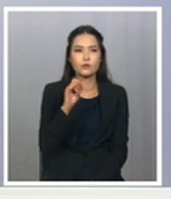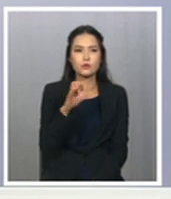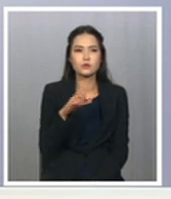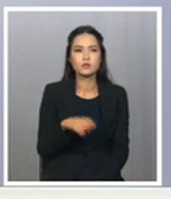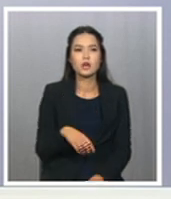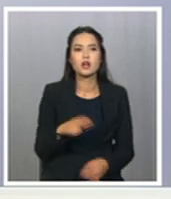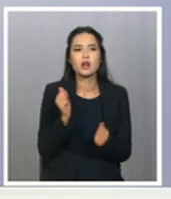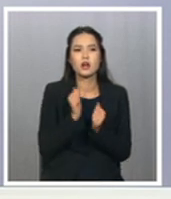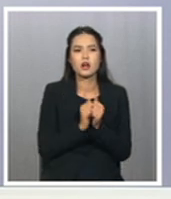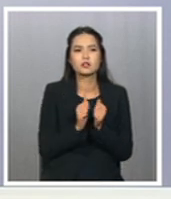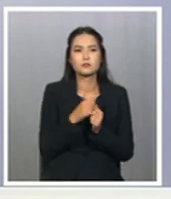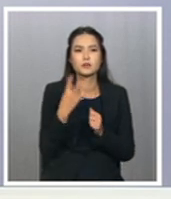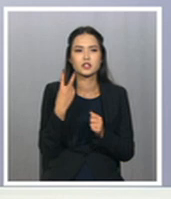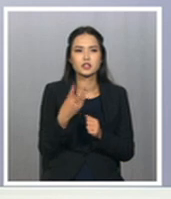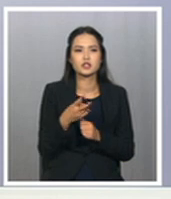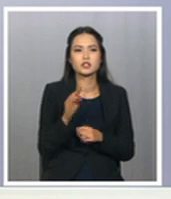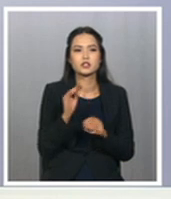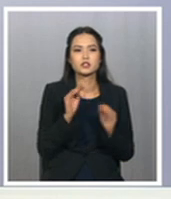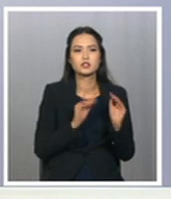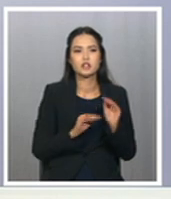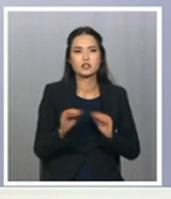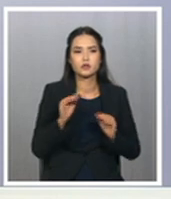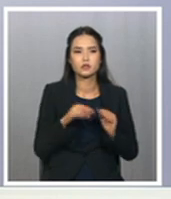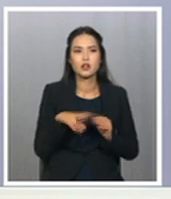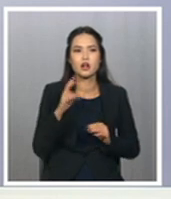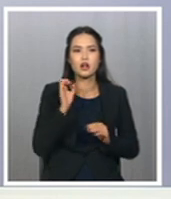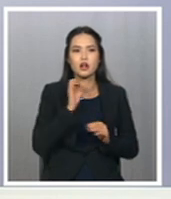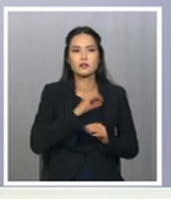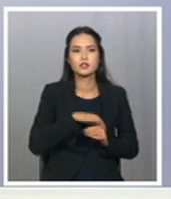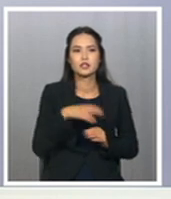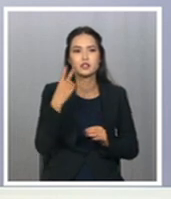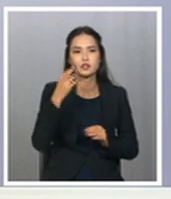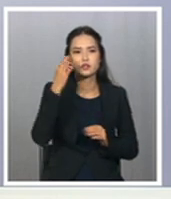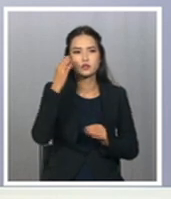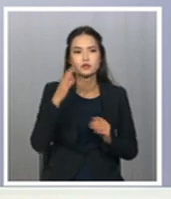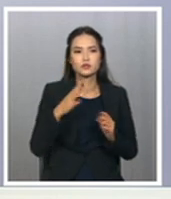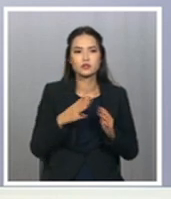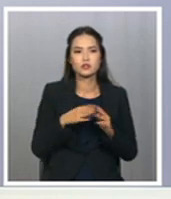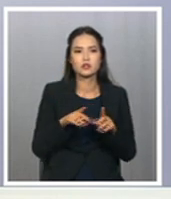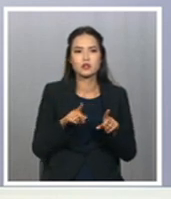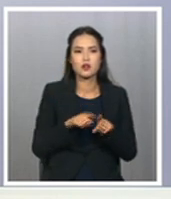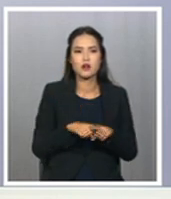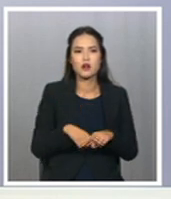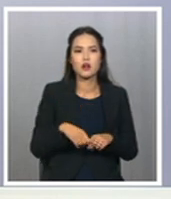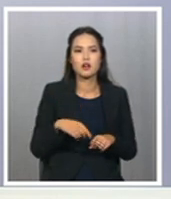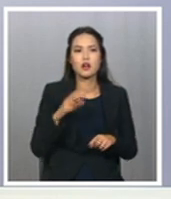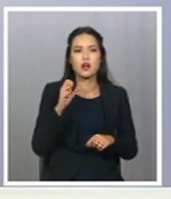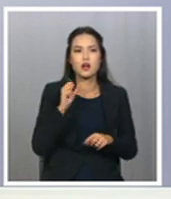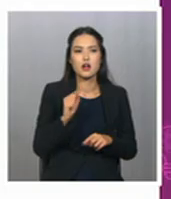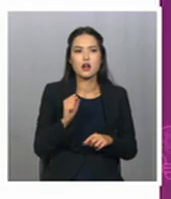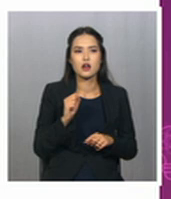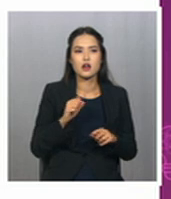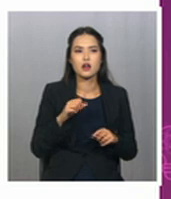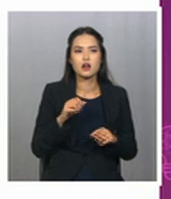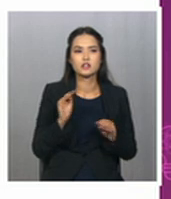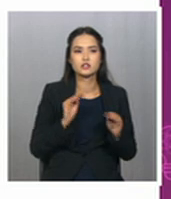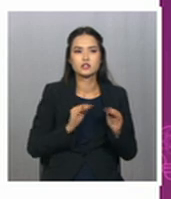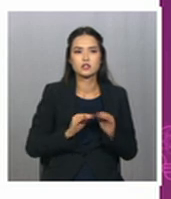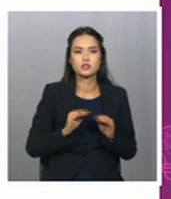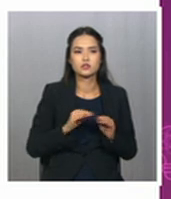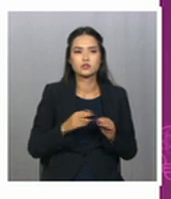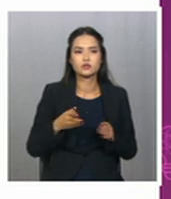Конустың қайсы бір екі жасаушысын қамтитын екі түзу арқылы бір ғана